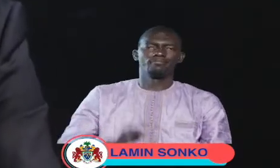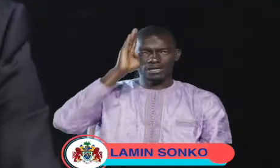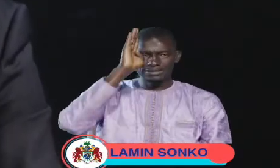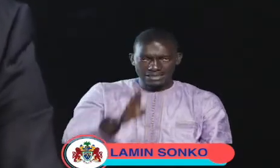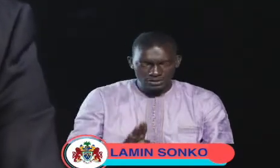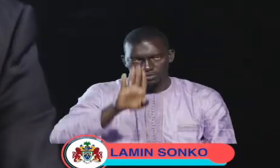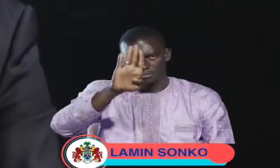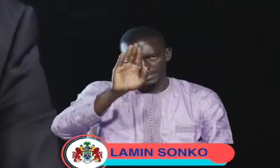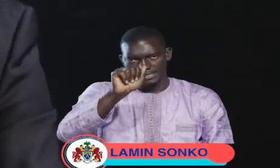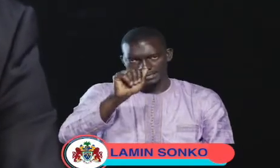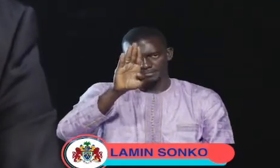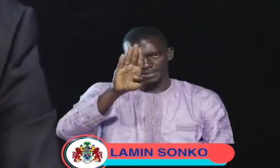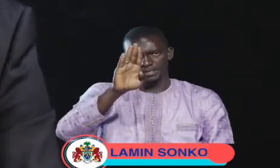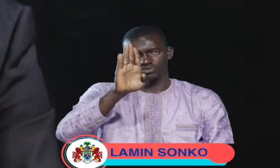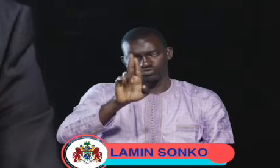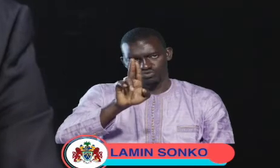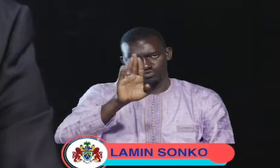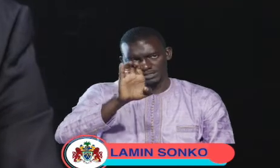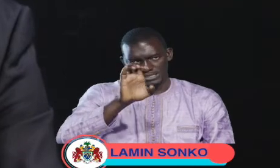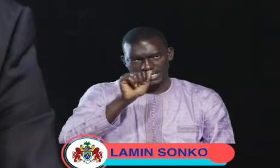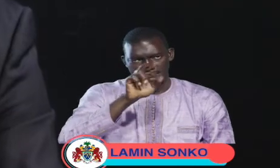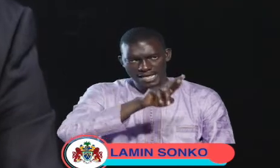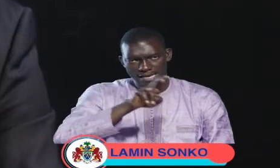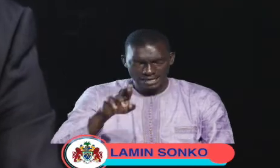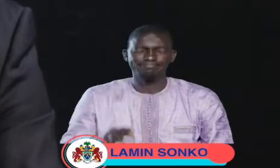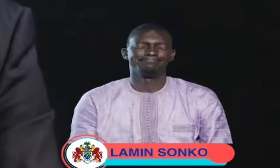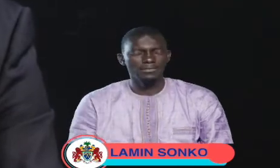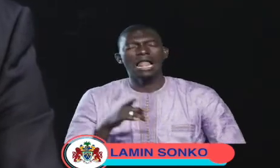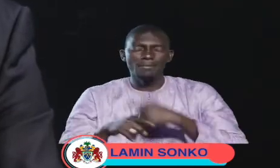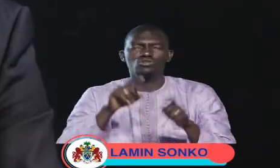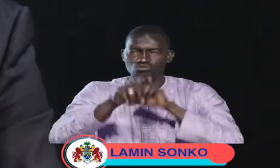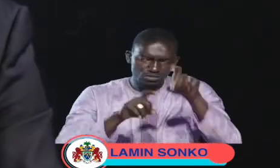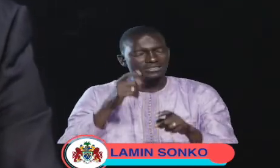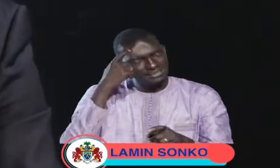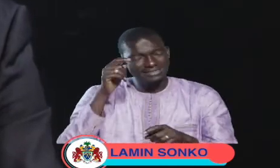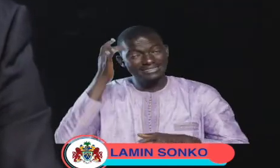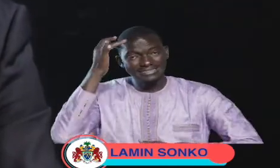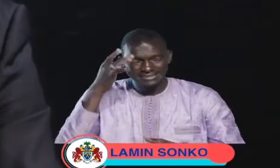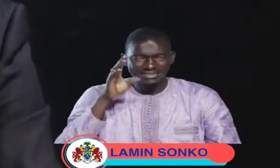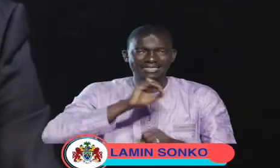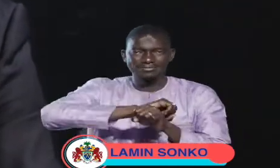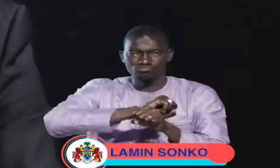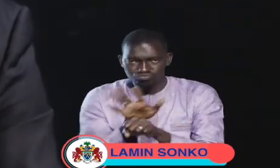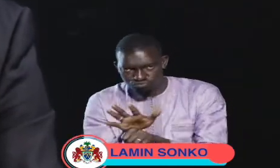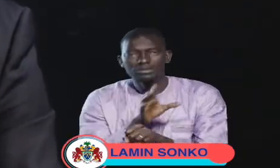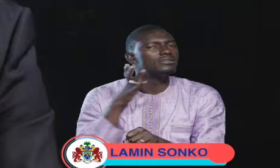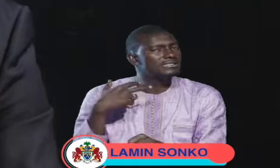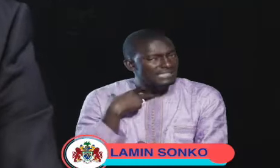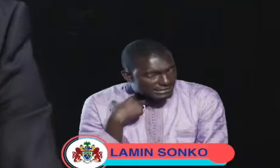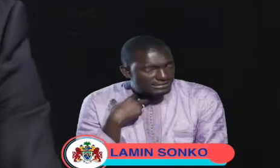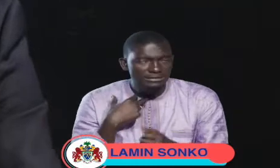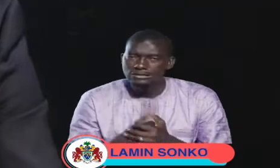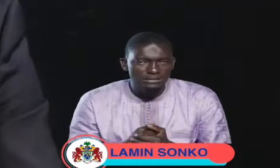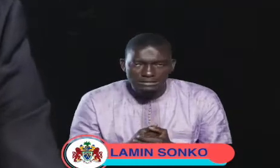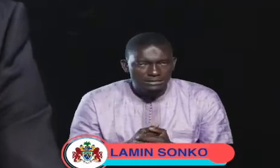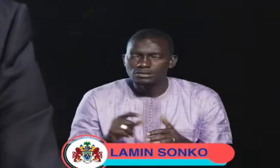Babacar comme ya fo de ñami ndo ñin karola ko to sa fon don kuran ñin covid 19 wala coronavirus wala